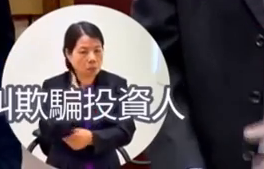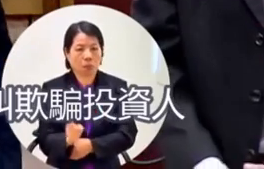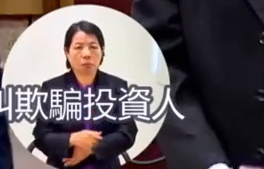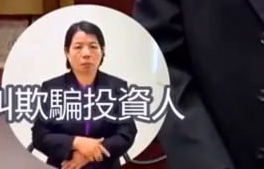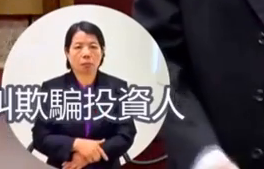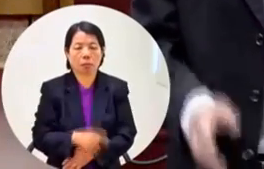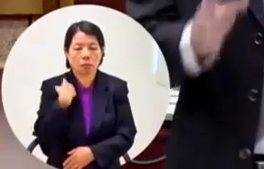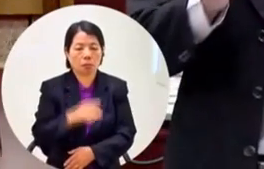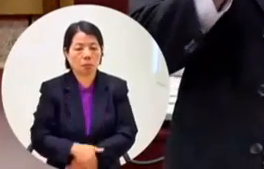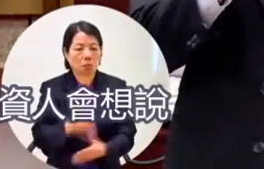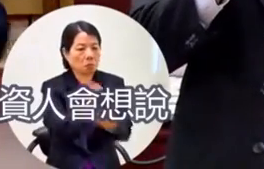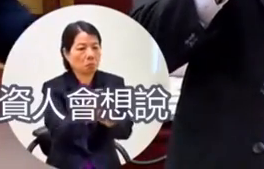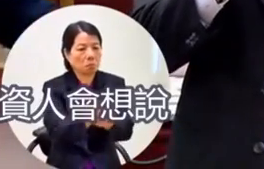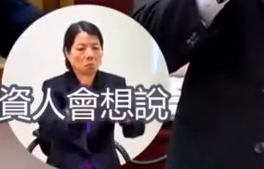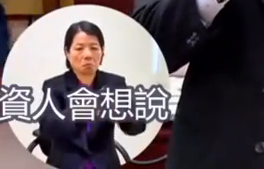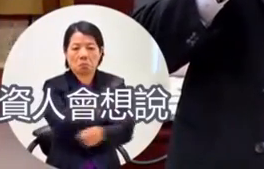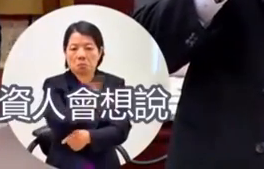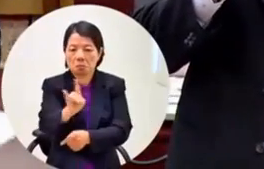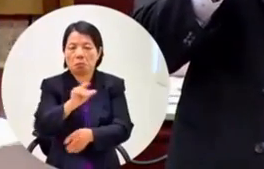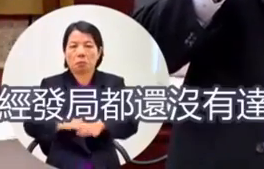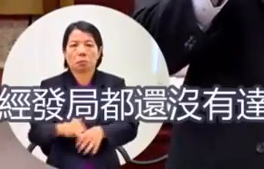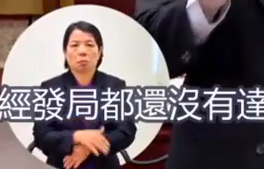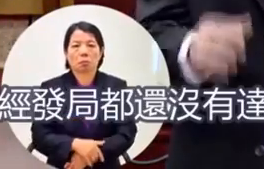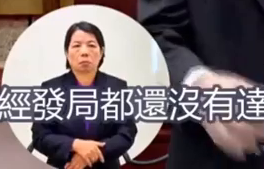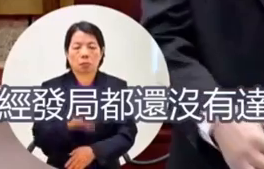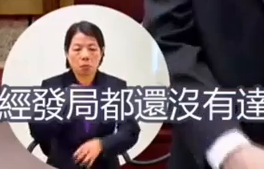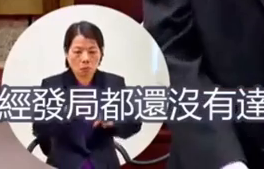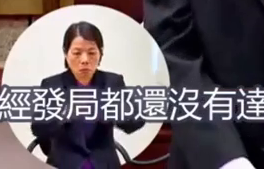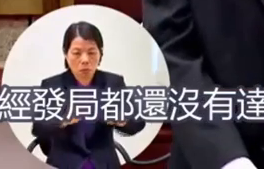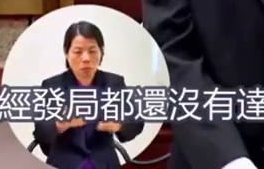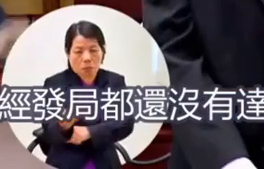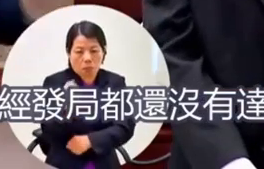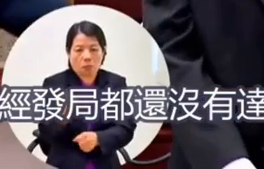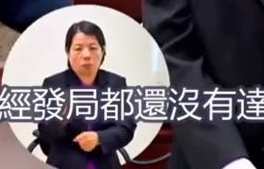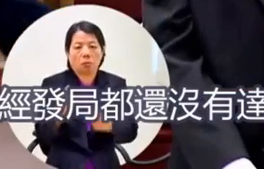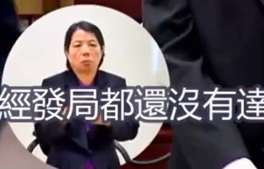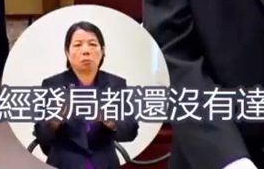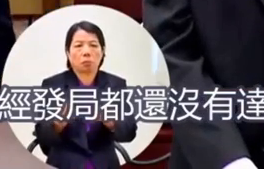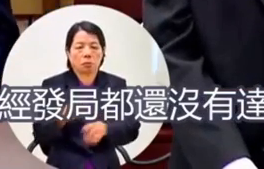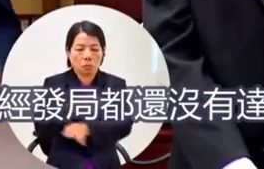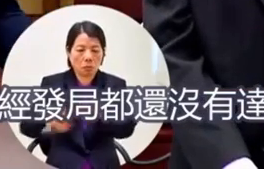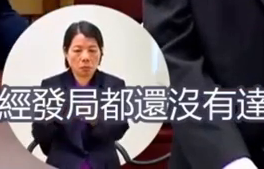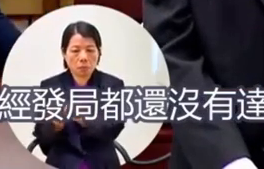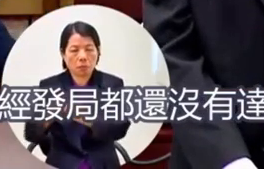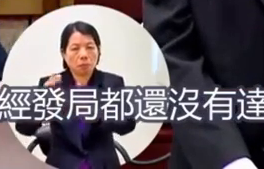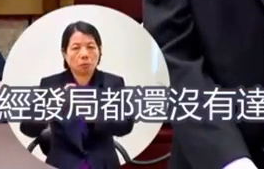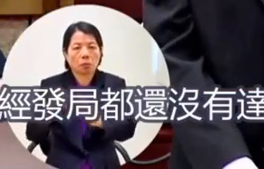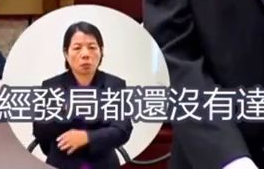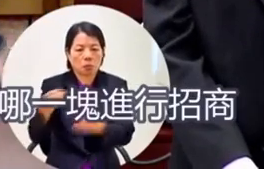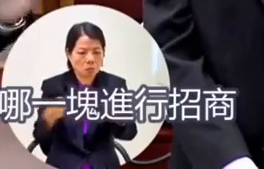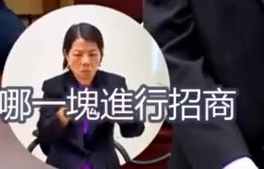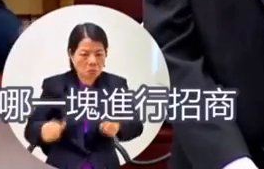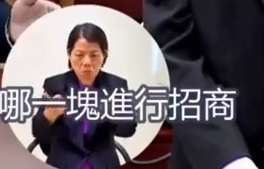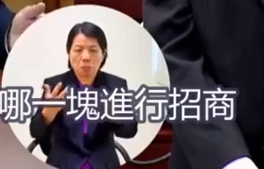这叫欺骗投资人。 是， 投资人会想说，土地所有权人跟经发局都还没有达成共